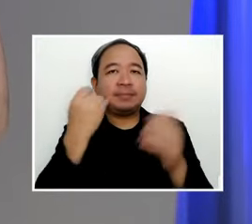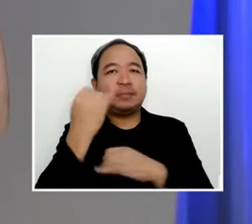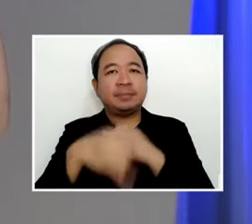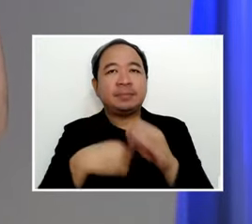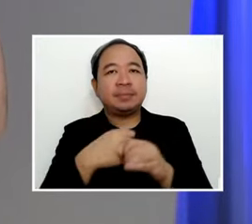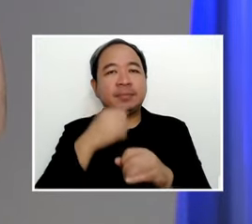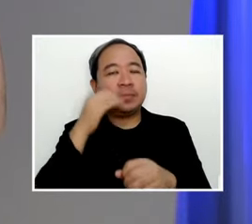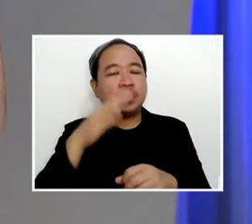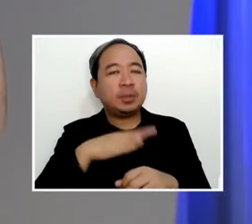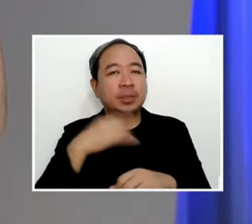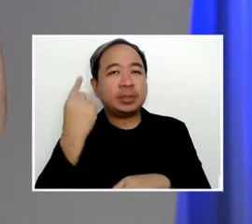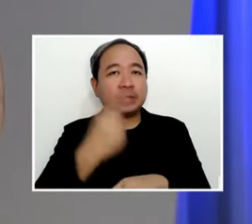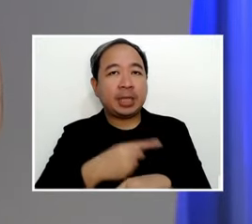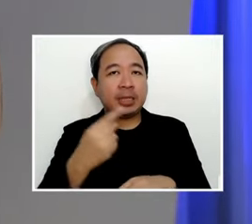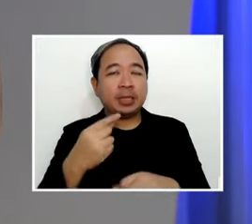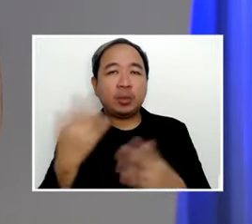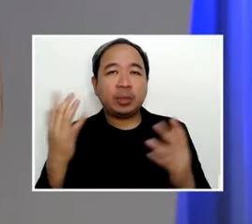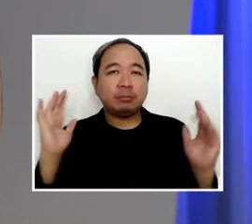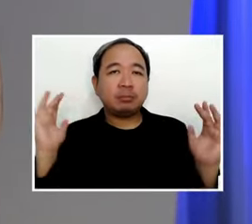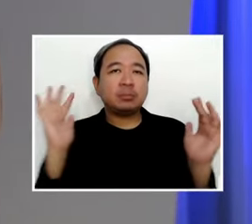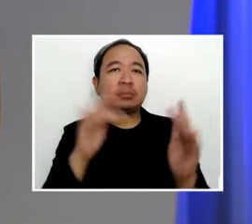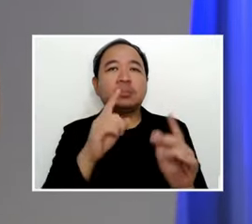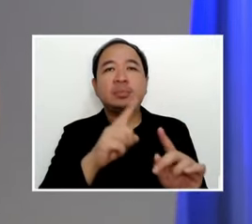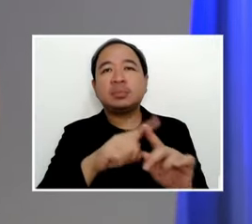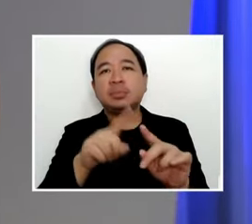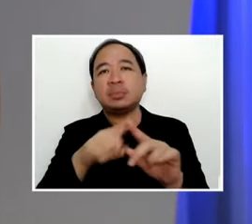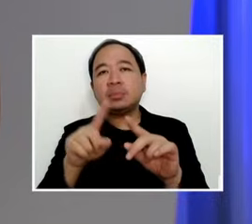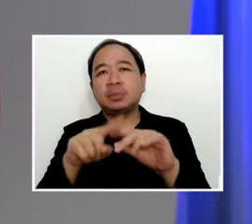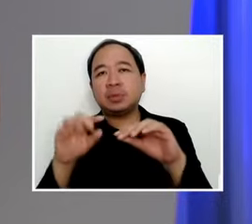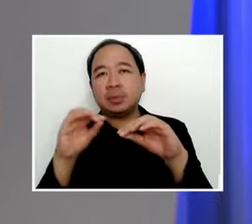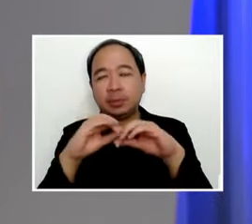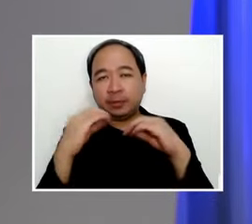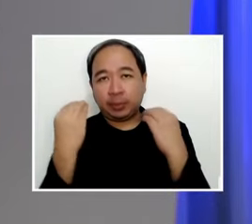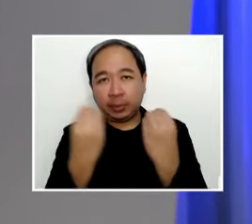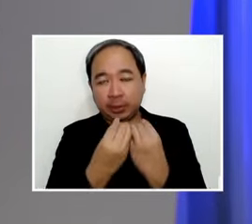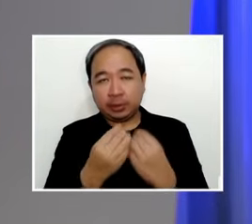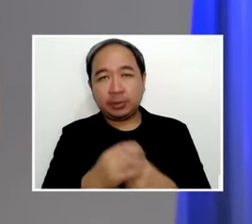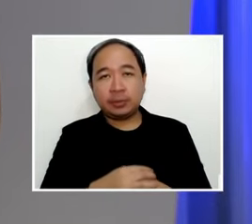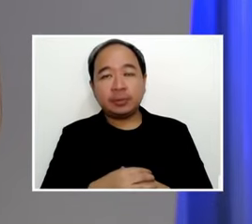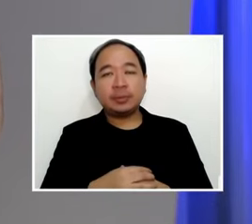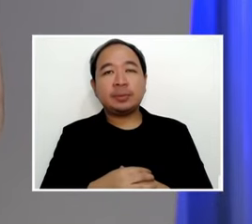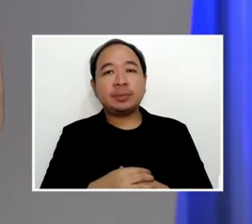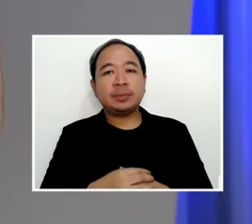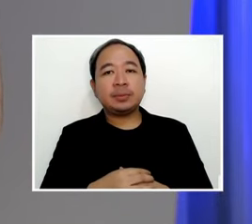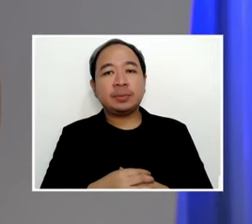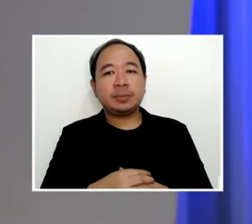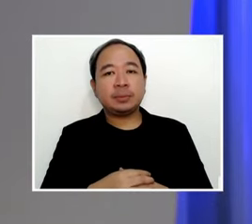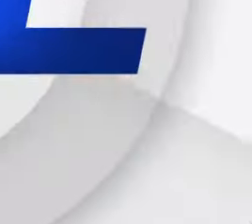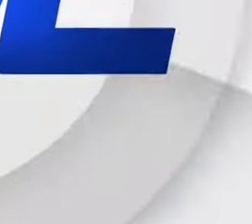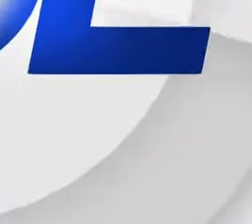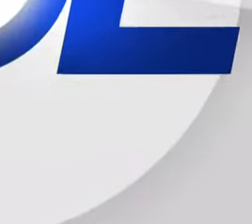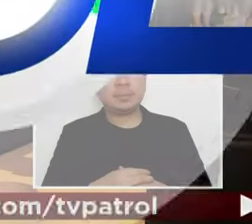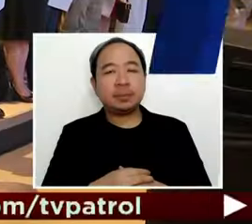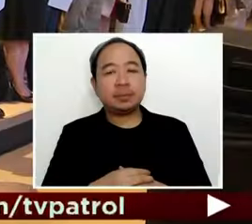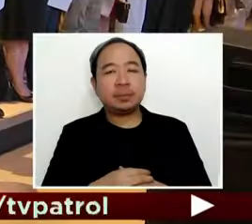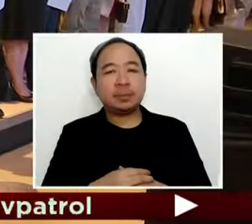Women's Day na dinuluhan ng iba-ibang organisasyon. Nagpapatrol, Jervis Manahan.